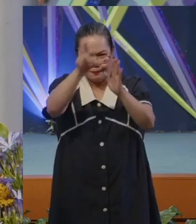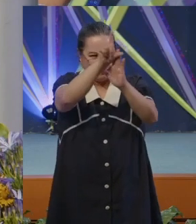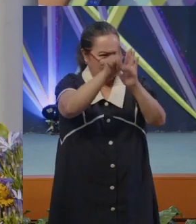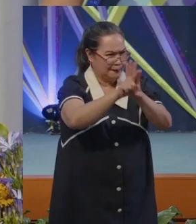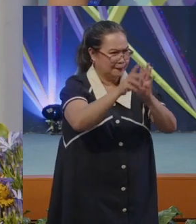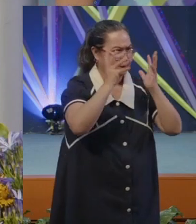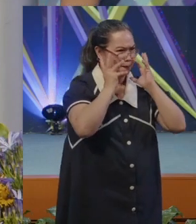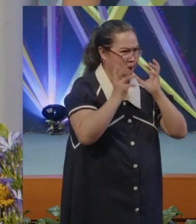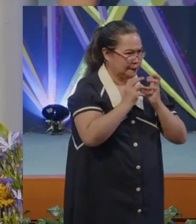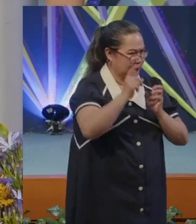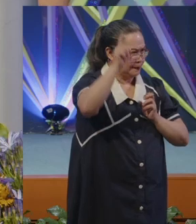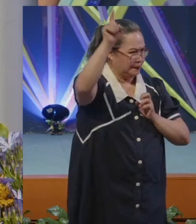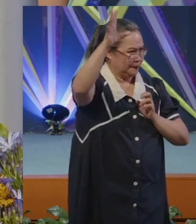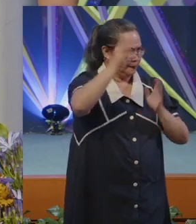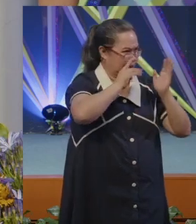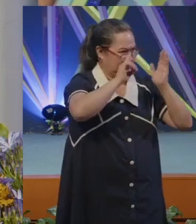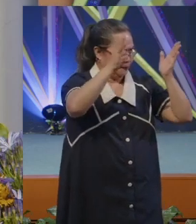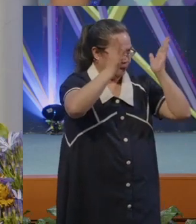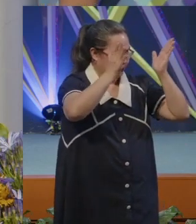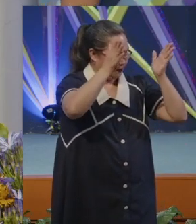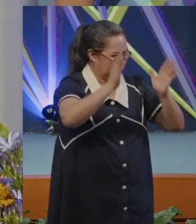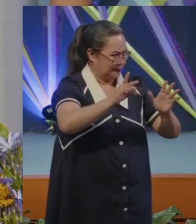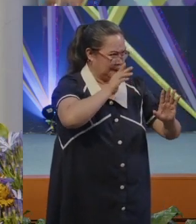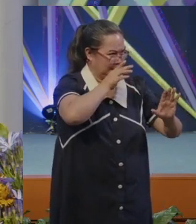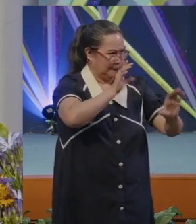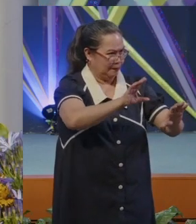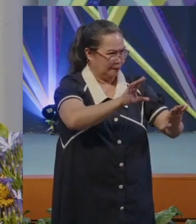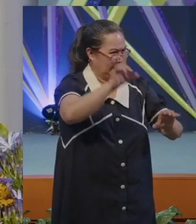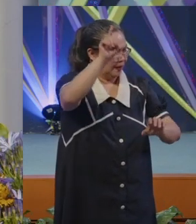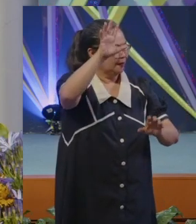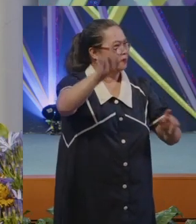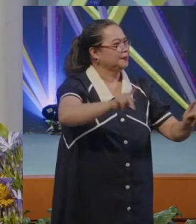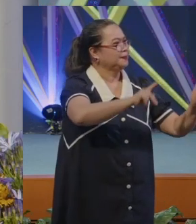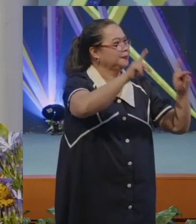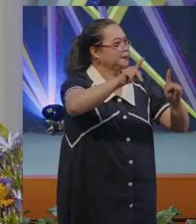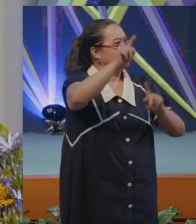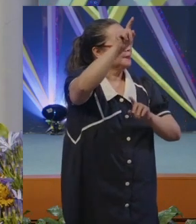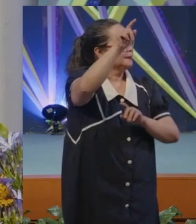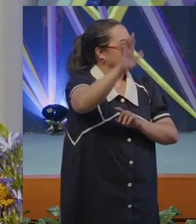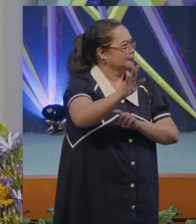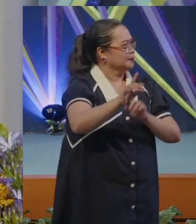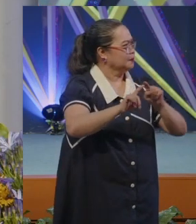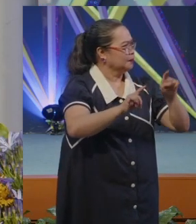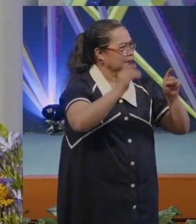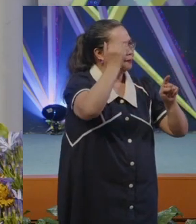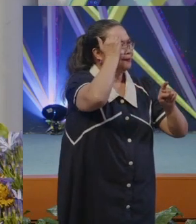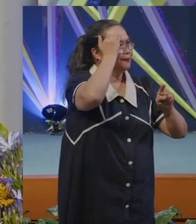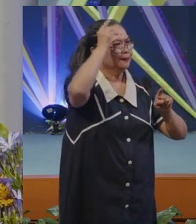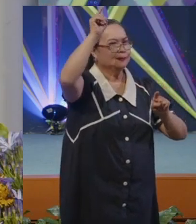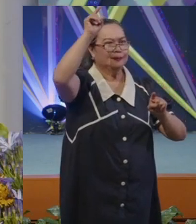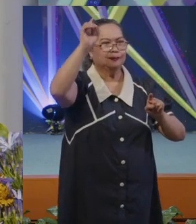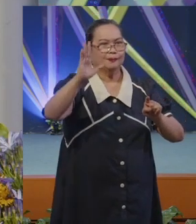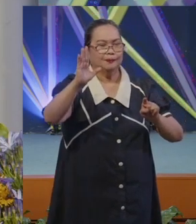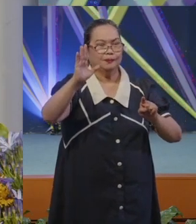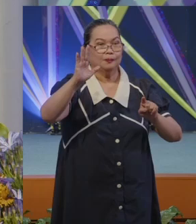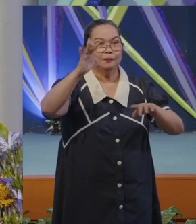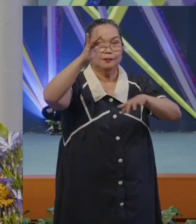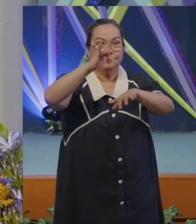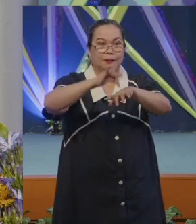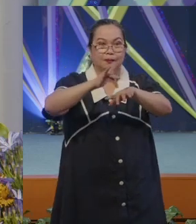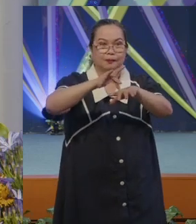Moses my servant commanded you. Ano ang kapangyarihan ng Diyos? Ang kanyang salita. Alam natin na ang Diyos